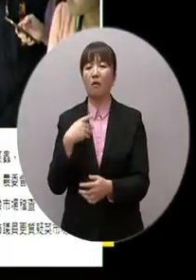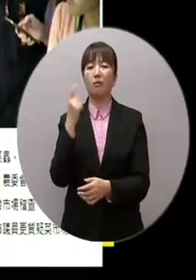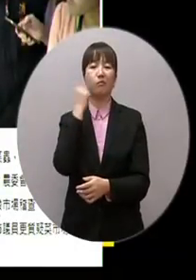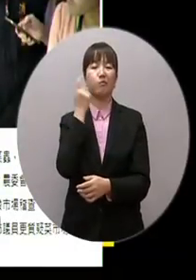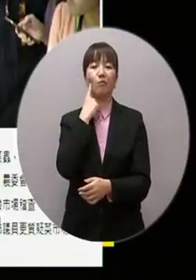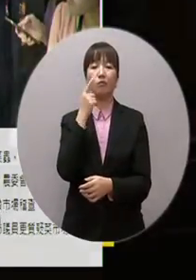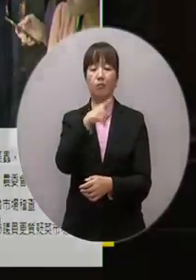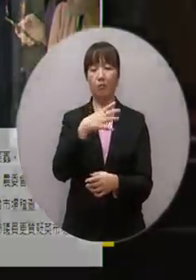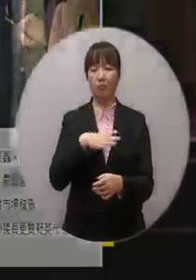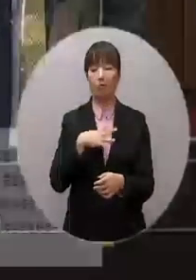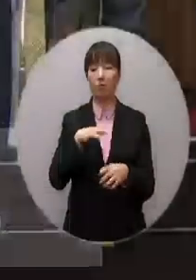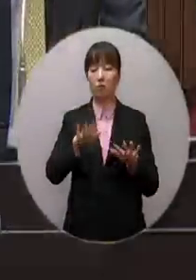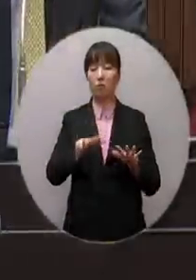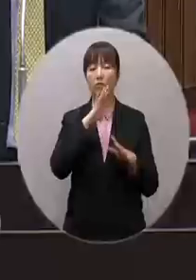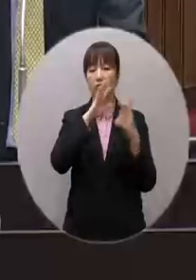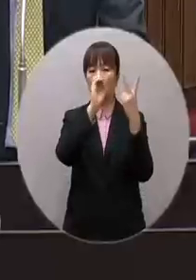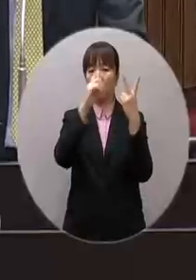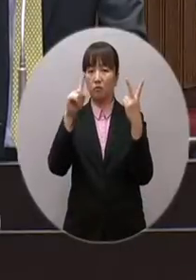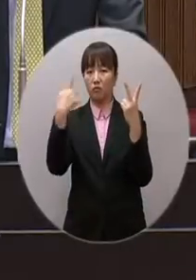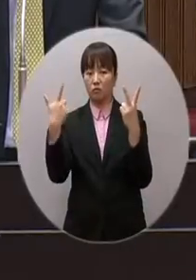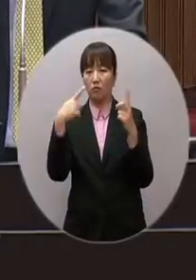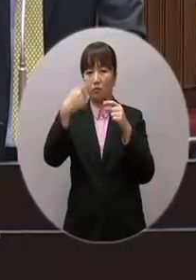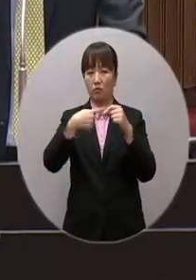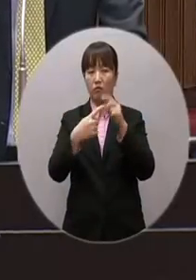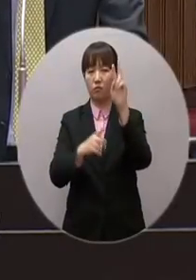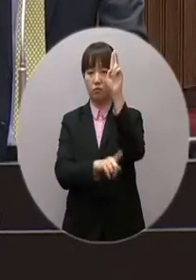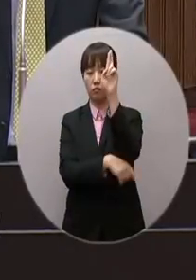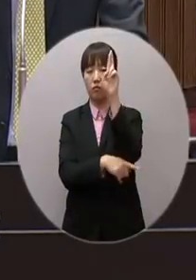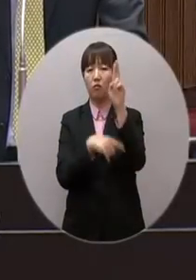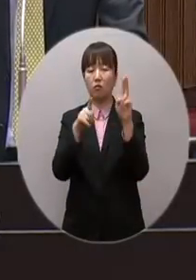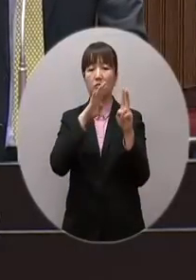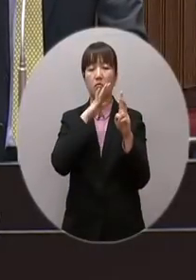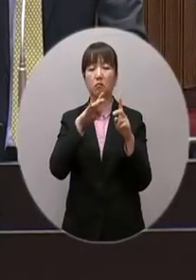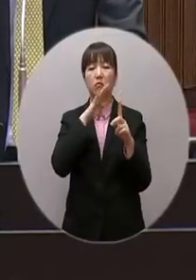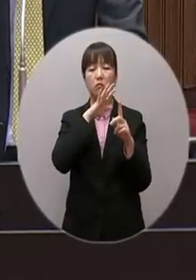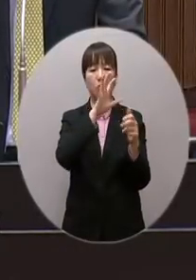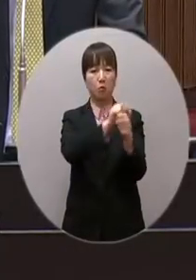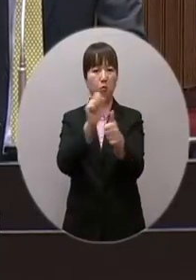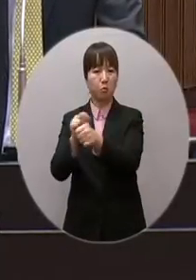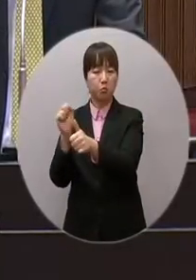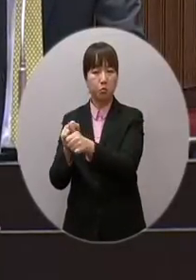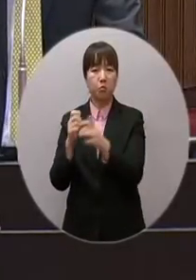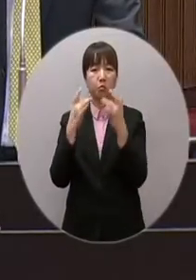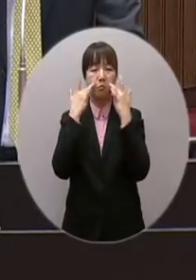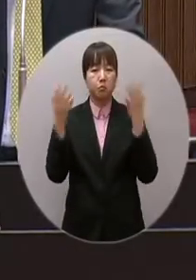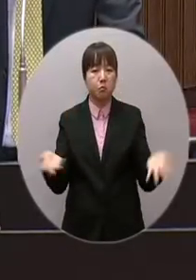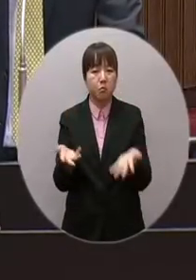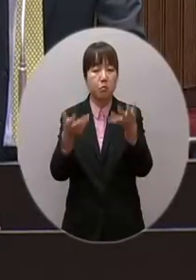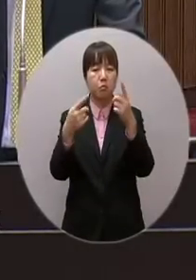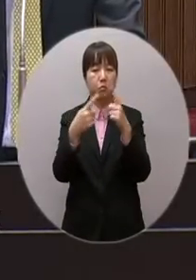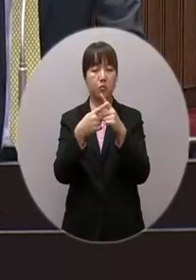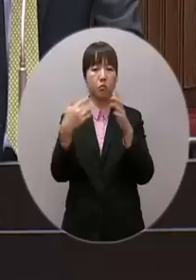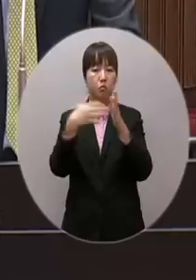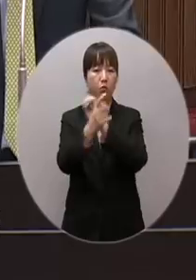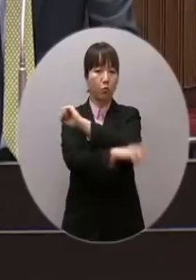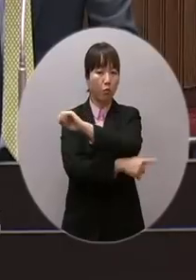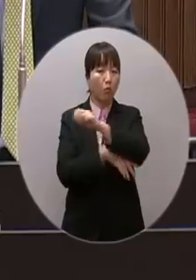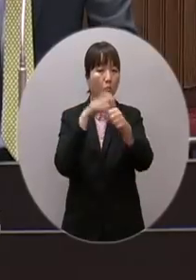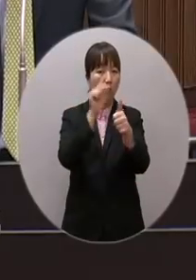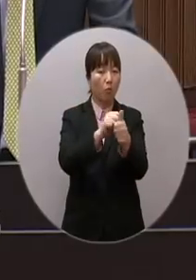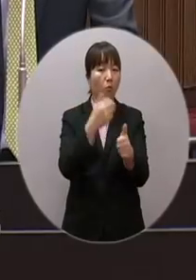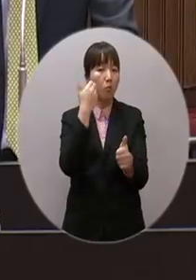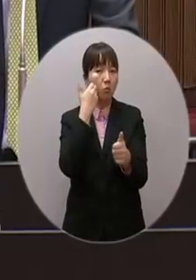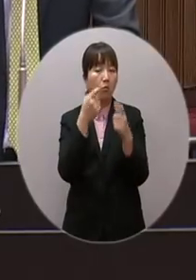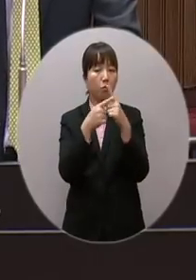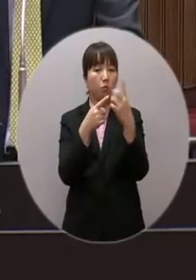院长您知道我们那个2016年年底大规模扫荡抓菜虫的行动，最后抓到了多